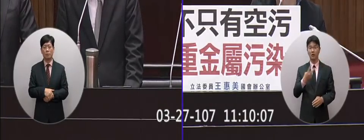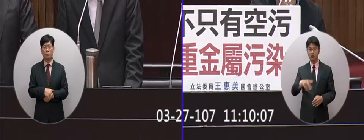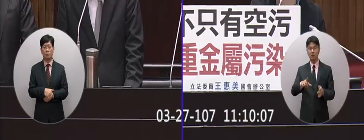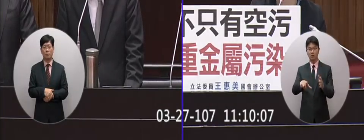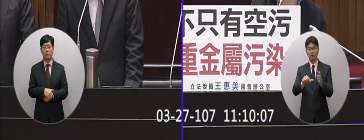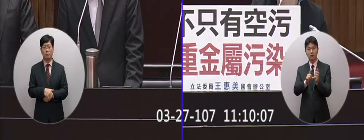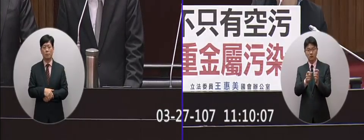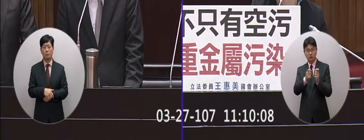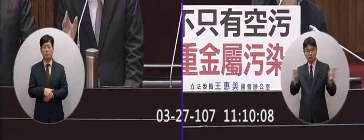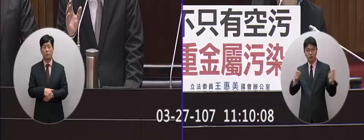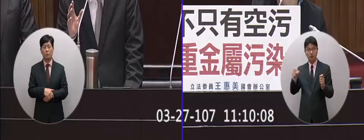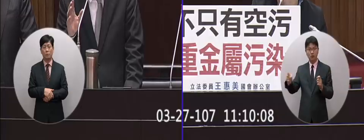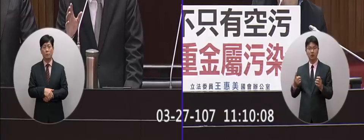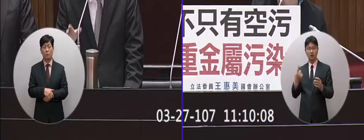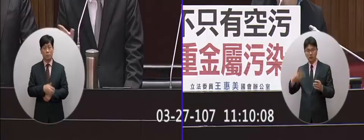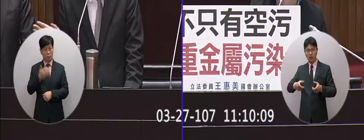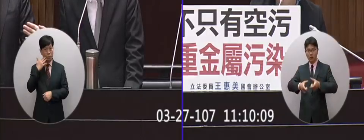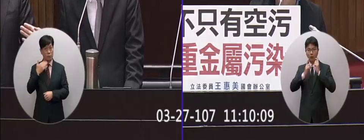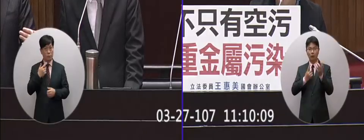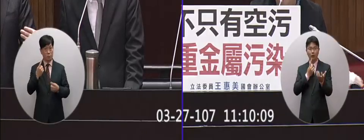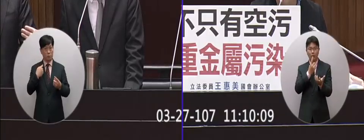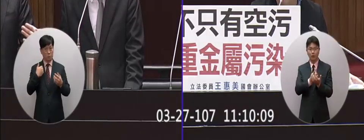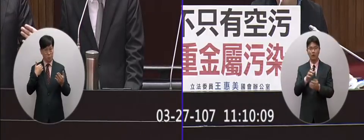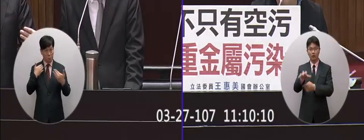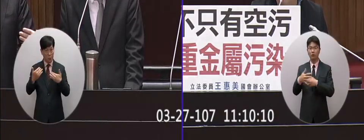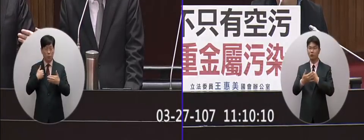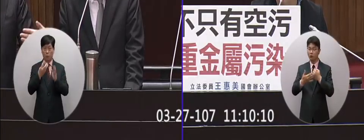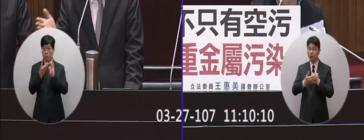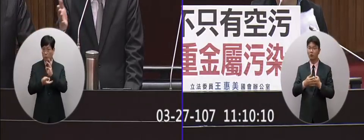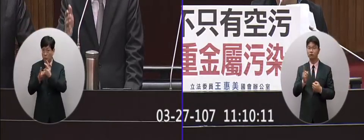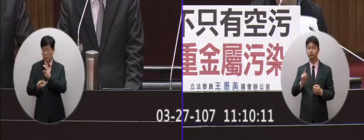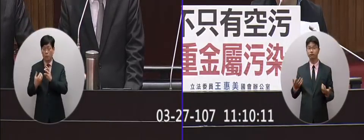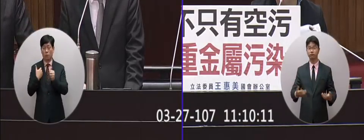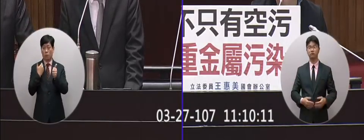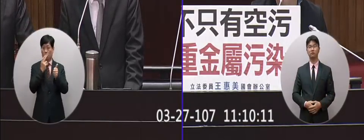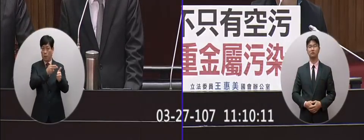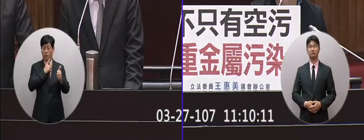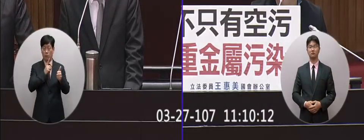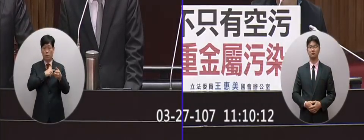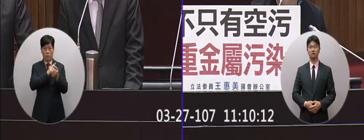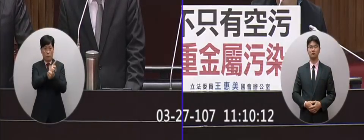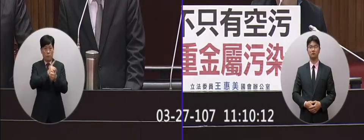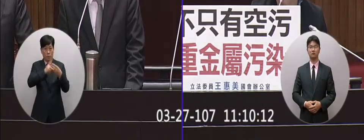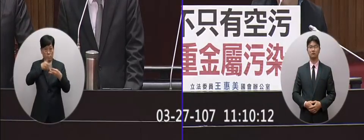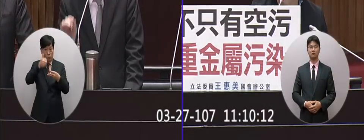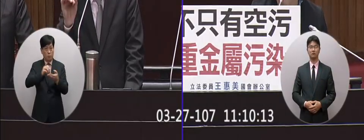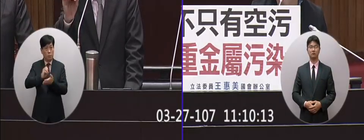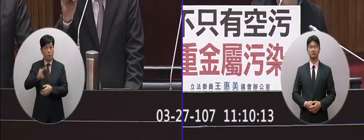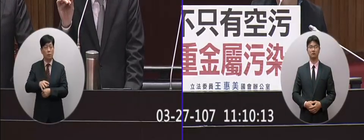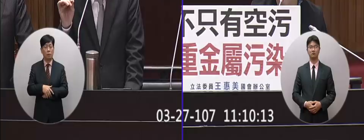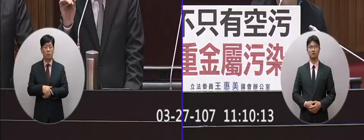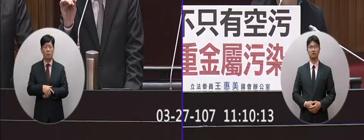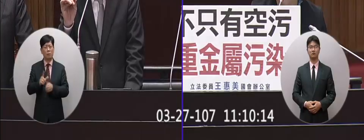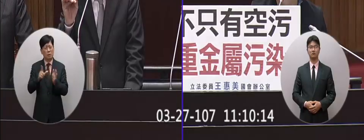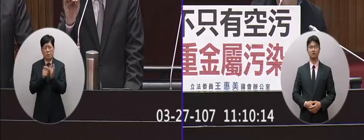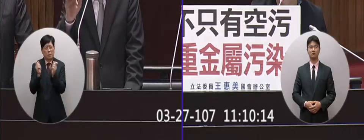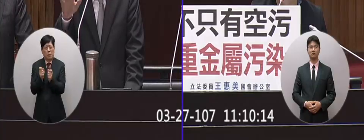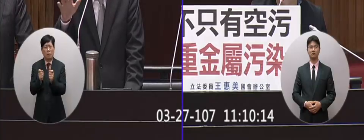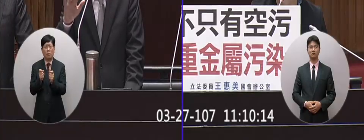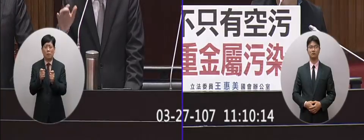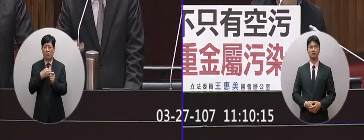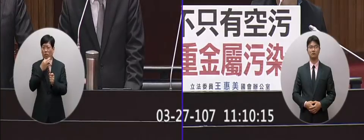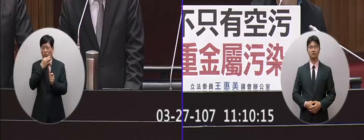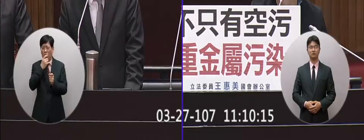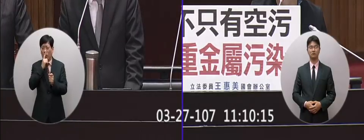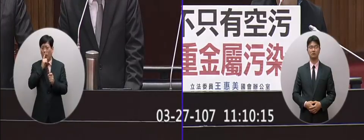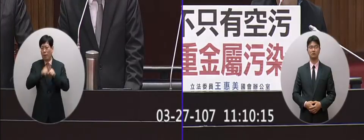确实进入到农保？ 就是说具体的事实，我让林主委哈后续再跟你报告说明，因为时间很短，怕